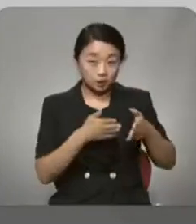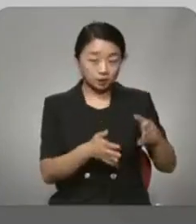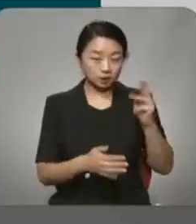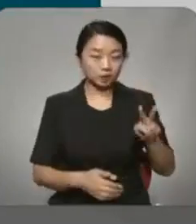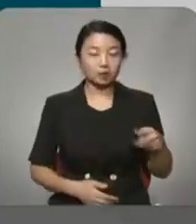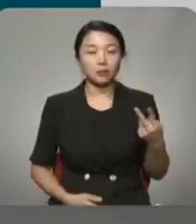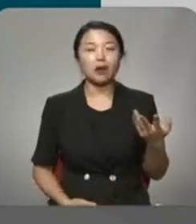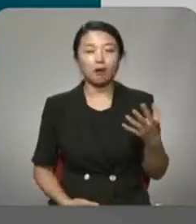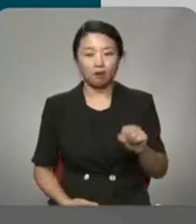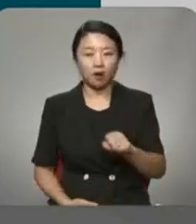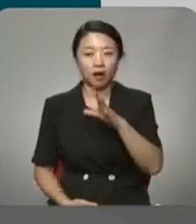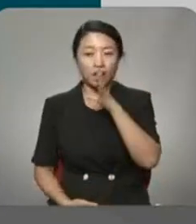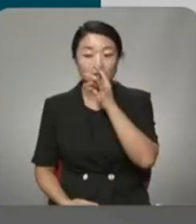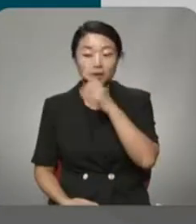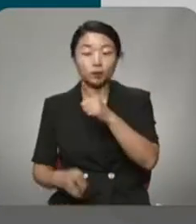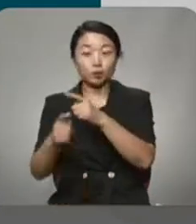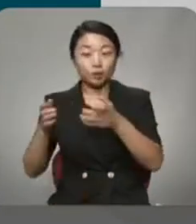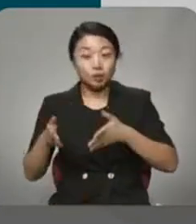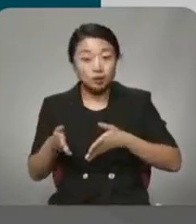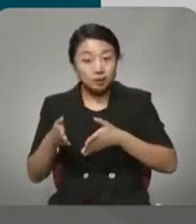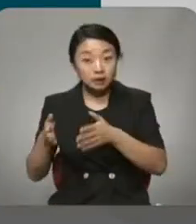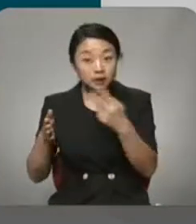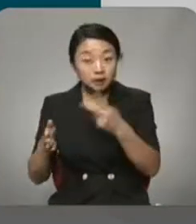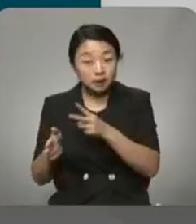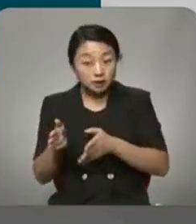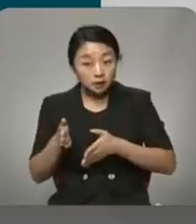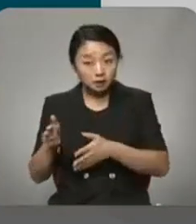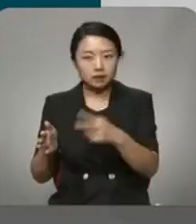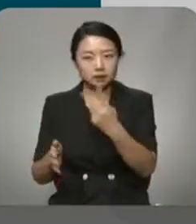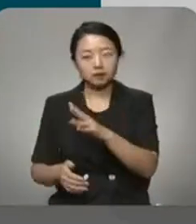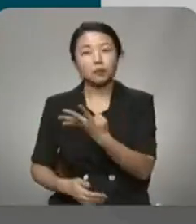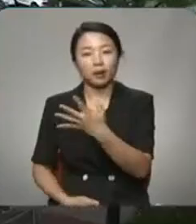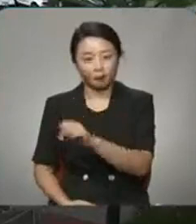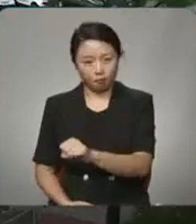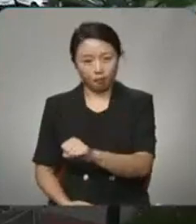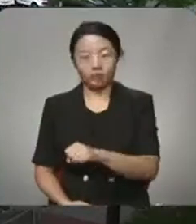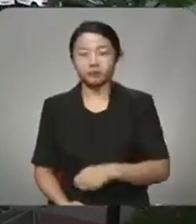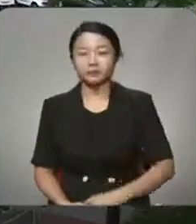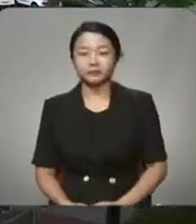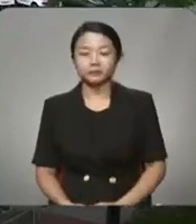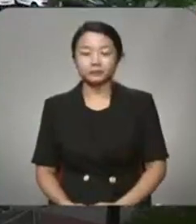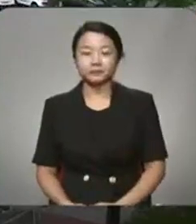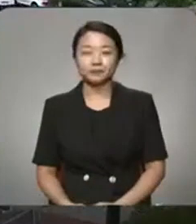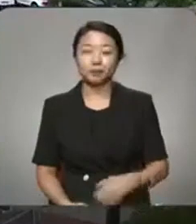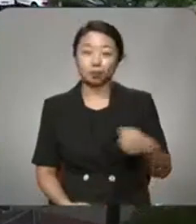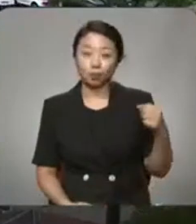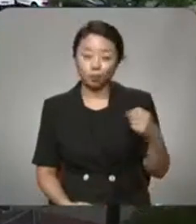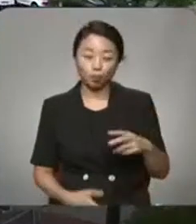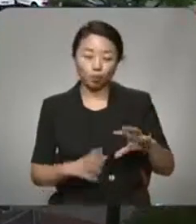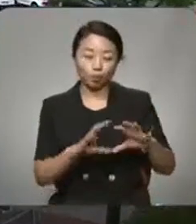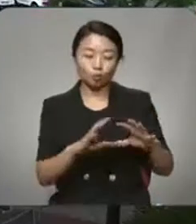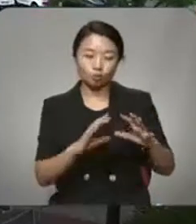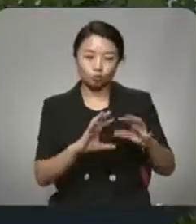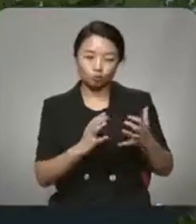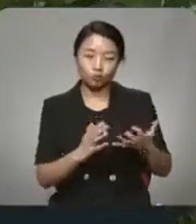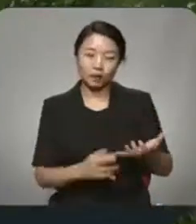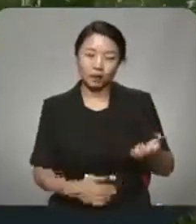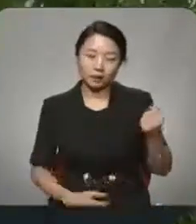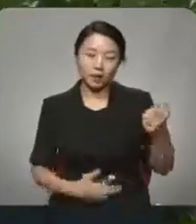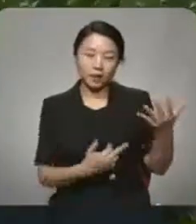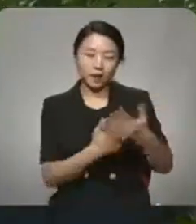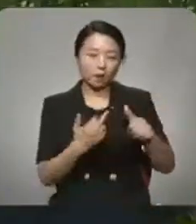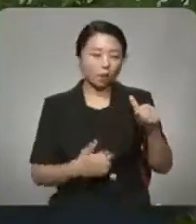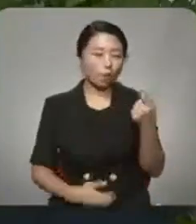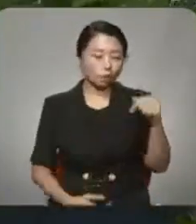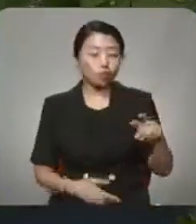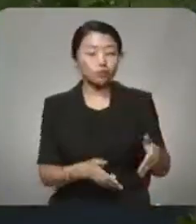강릉 제진 구간 2,400여억 원이 담겨 사업에 탄력이 붙을 전망입니다. 이 밖에 국립 강원 호국원 사업비 64억